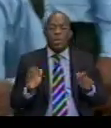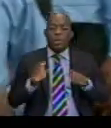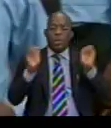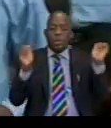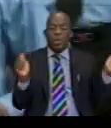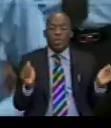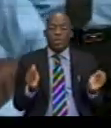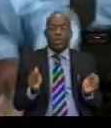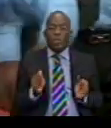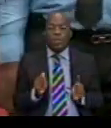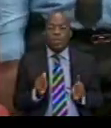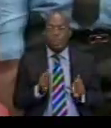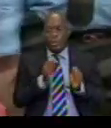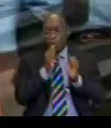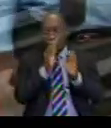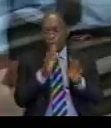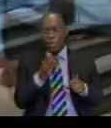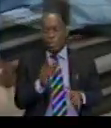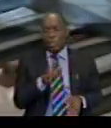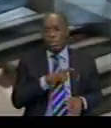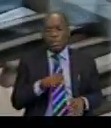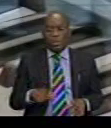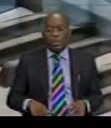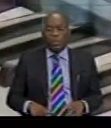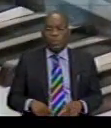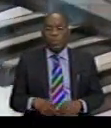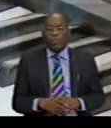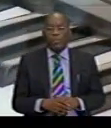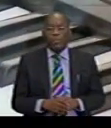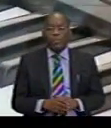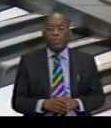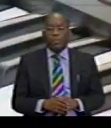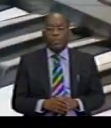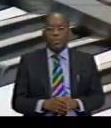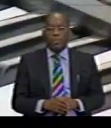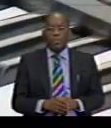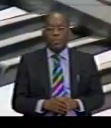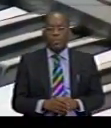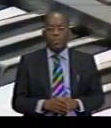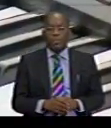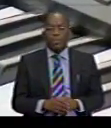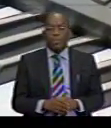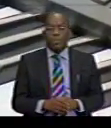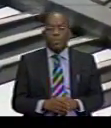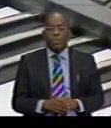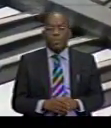fort ensemble. Oh, nous chantons béni.